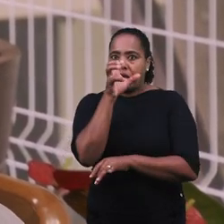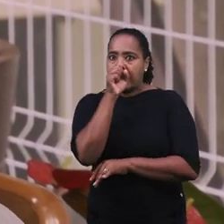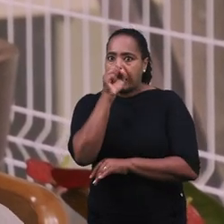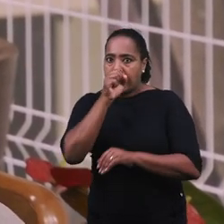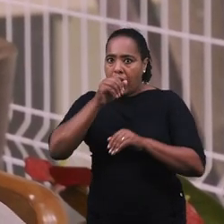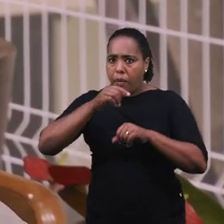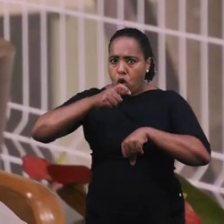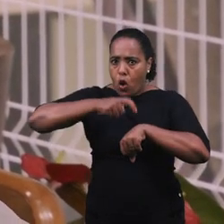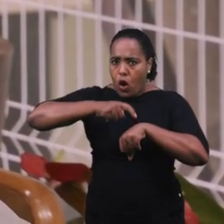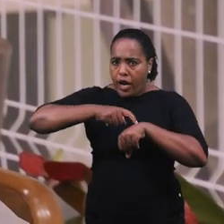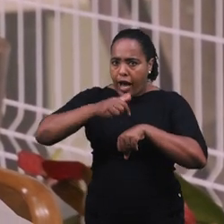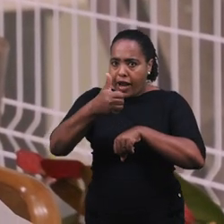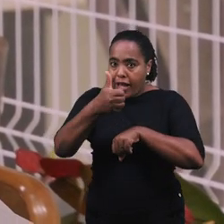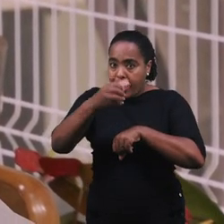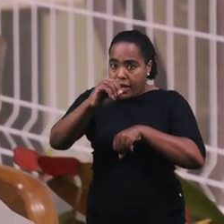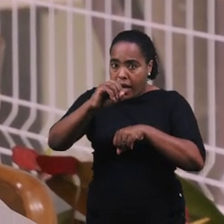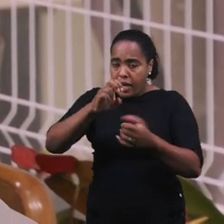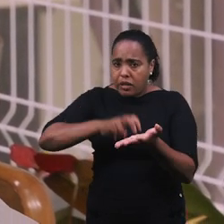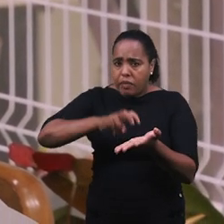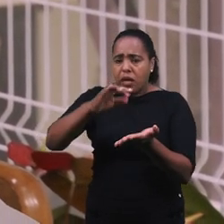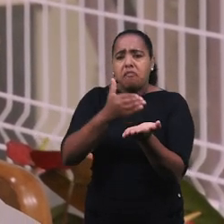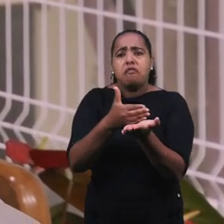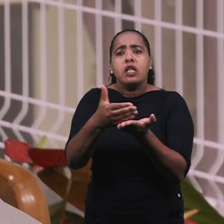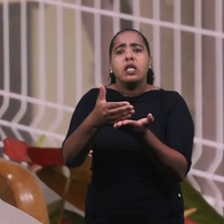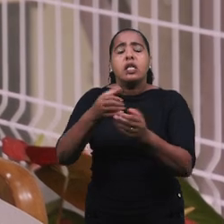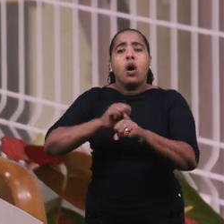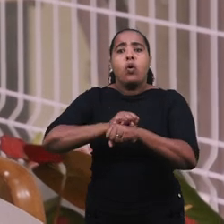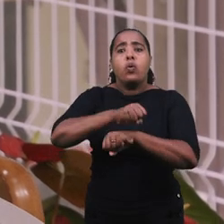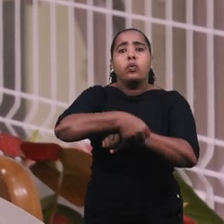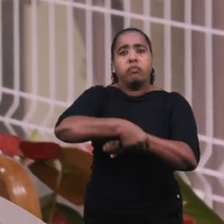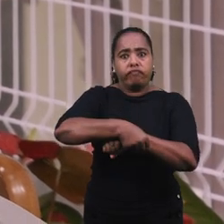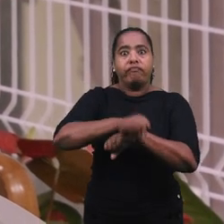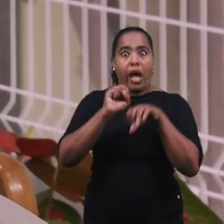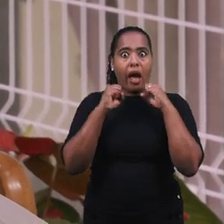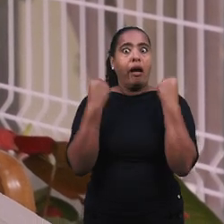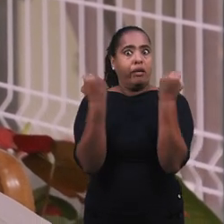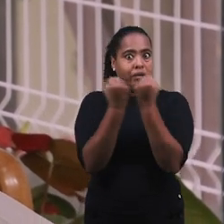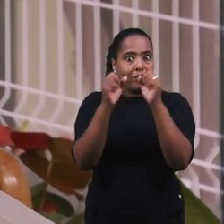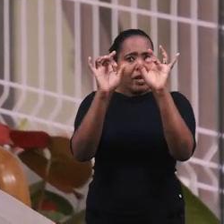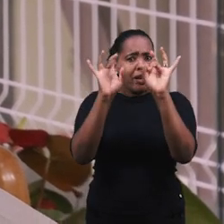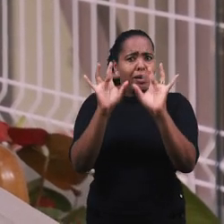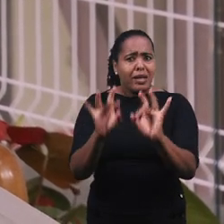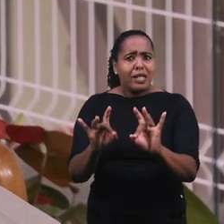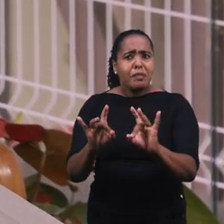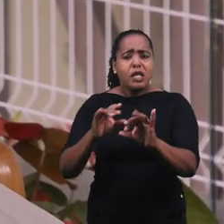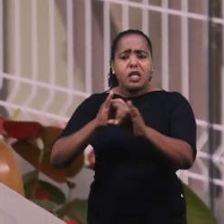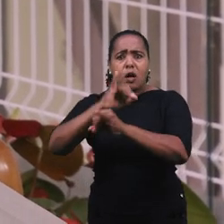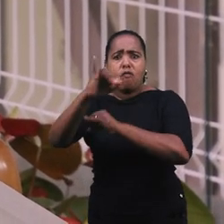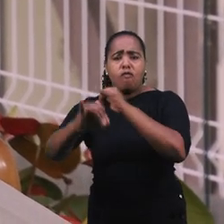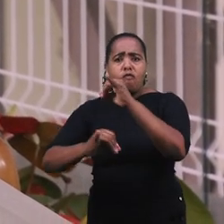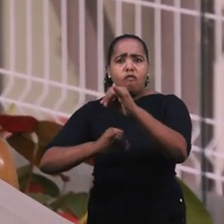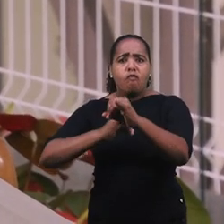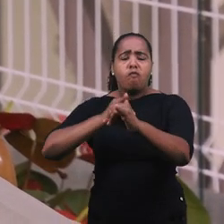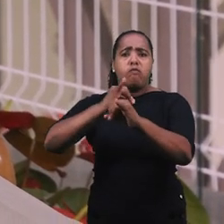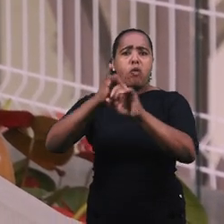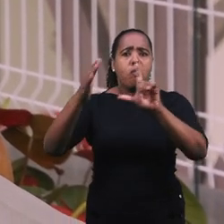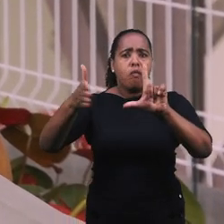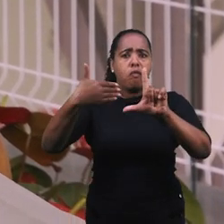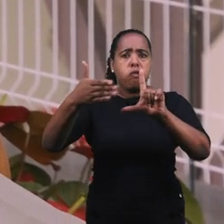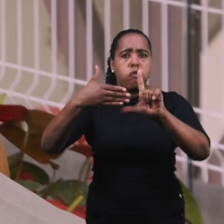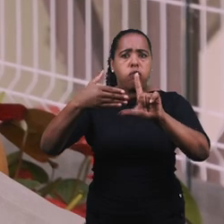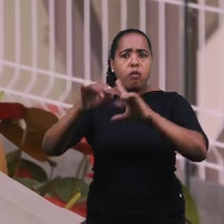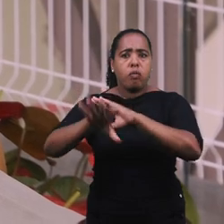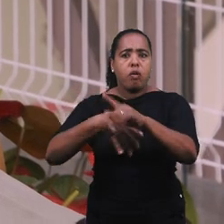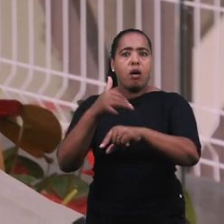samedi, à partir de 10 heures du matin, nous allons commencer un séminaire spécial 100% online dans notre canal YouTube.